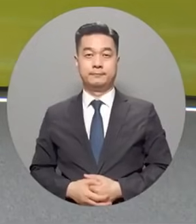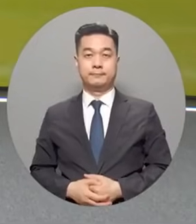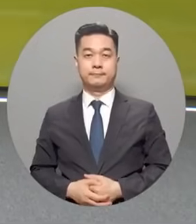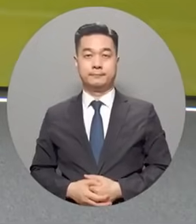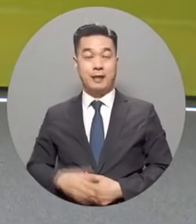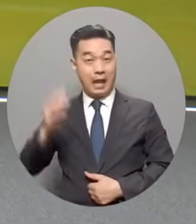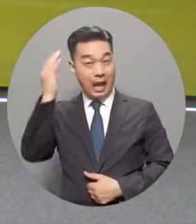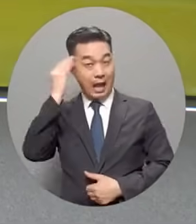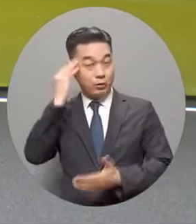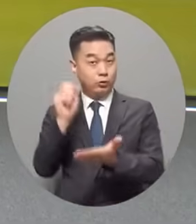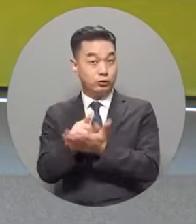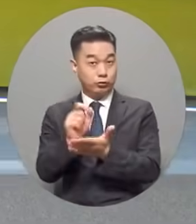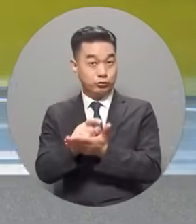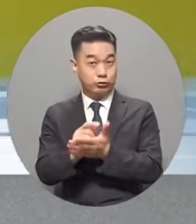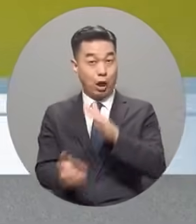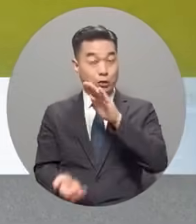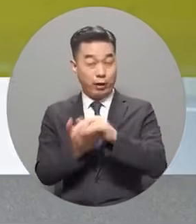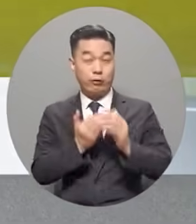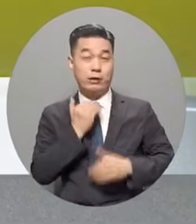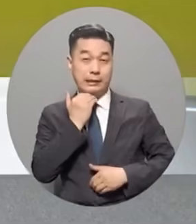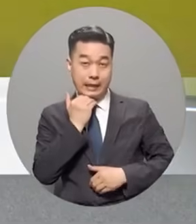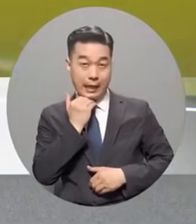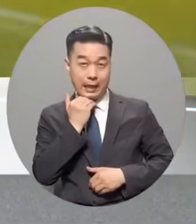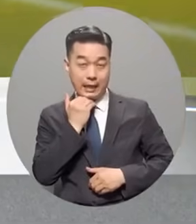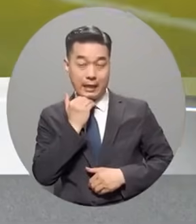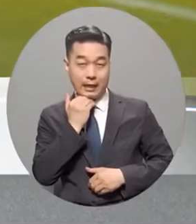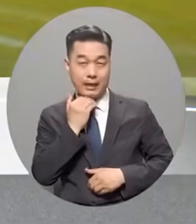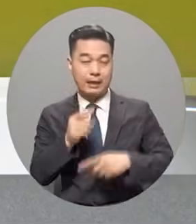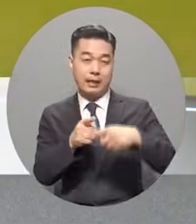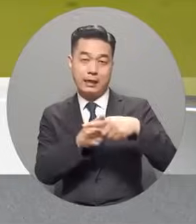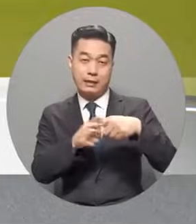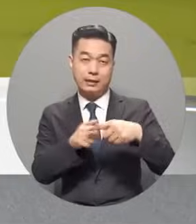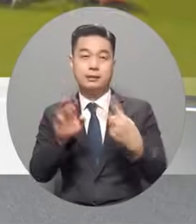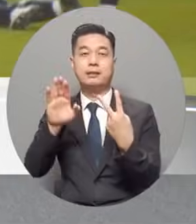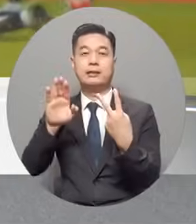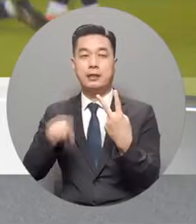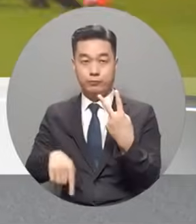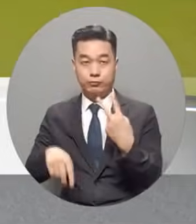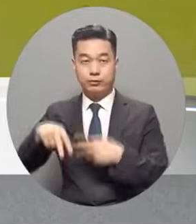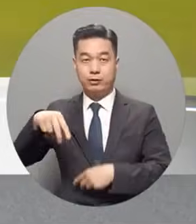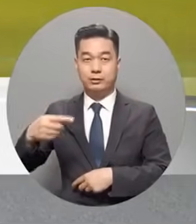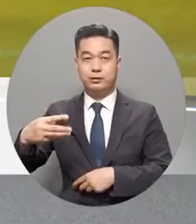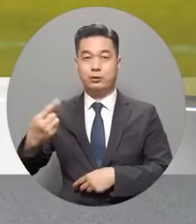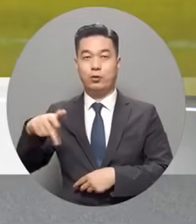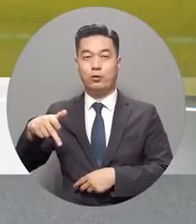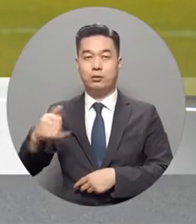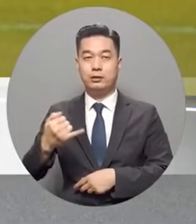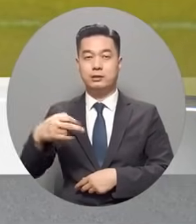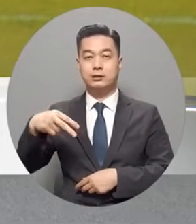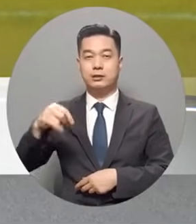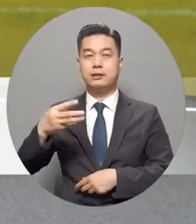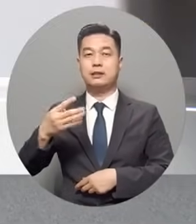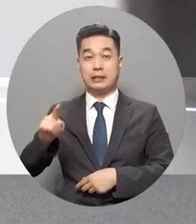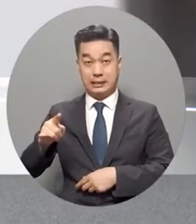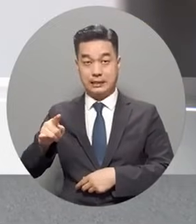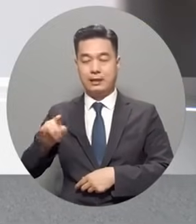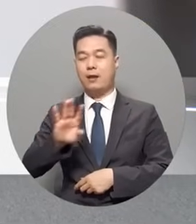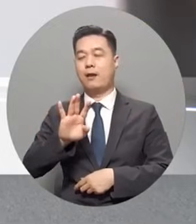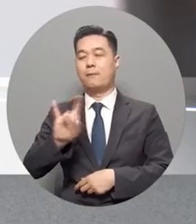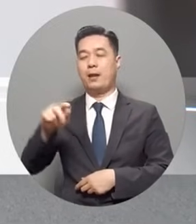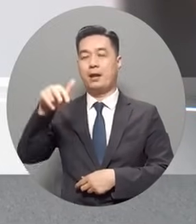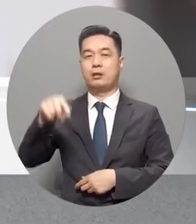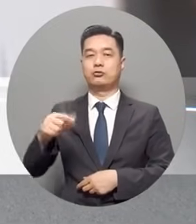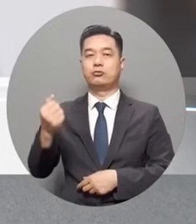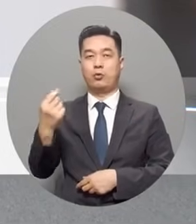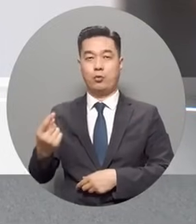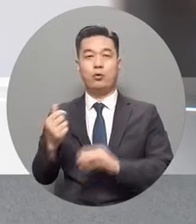한국 축구 최고의 유망주 중 한 명이죠. 잉글랜드 2부 스토크시티 진출에 성공적으로 첫 시즌을 보낸 배준호 선수의